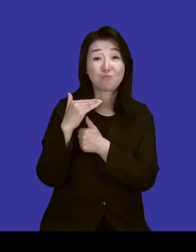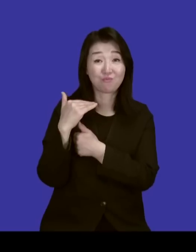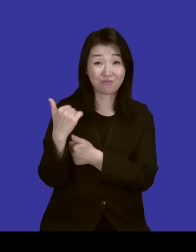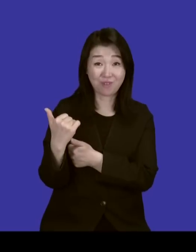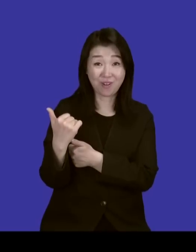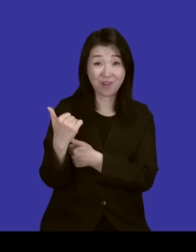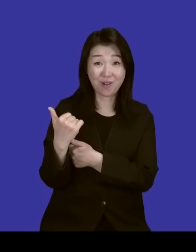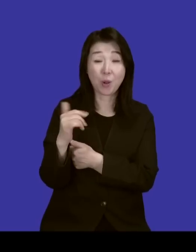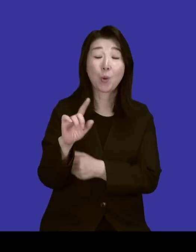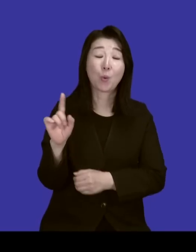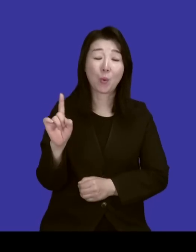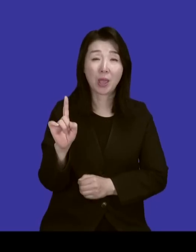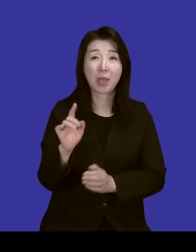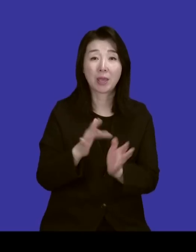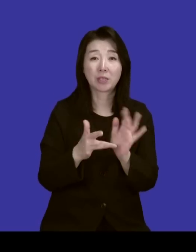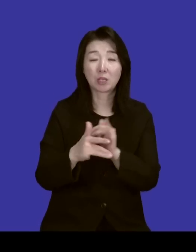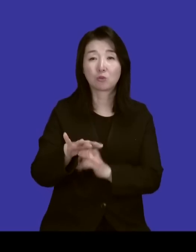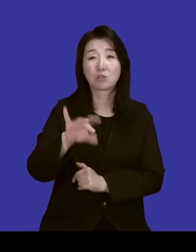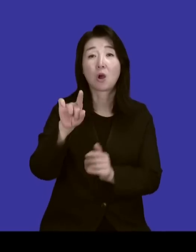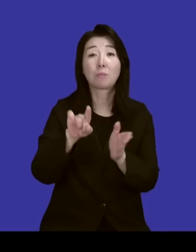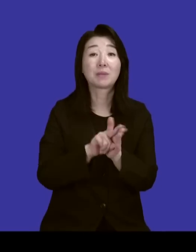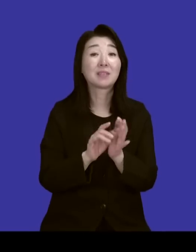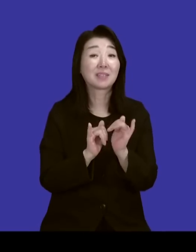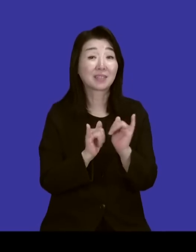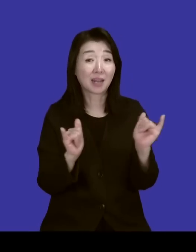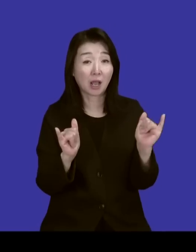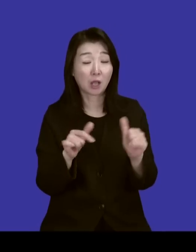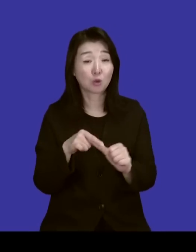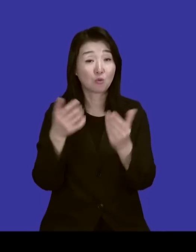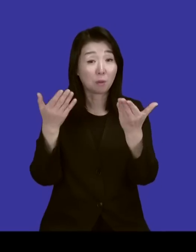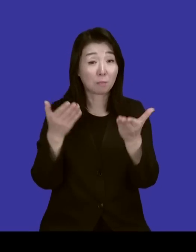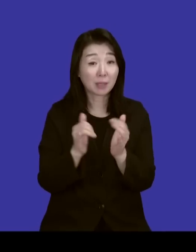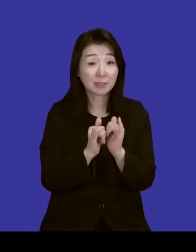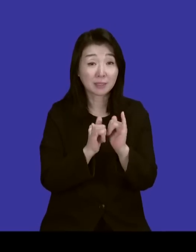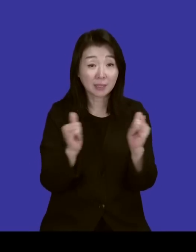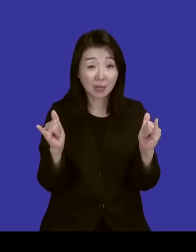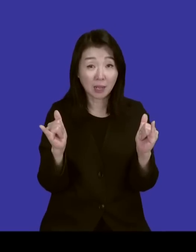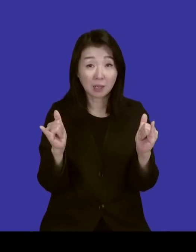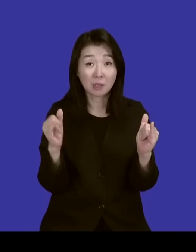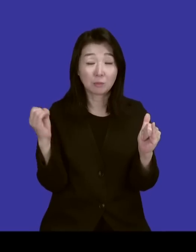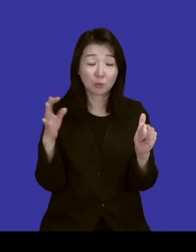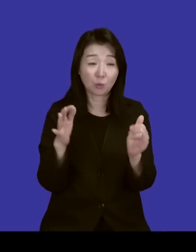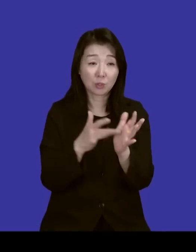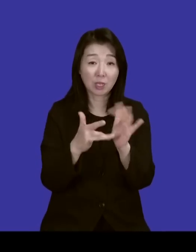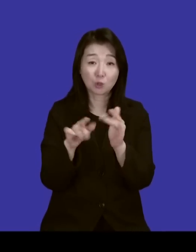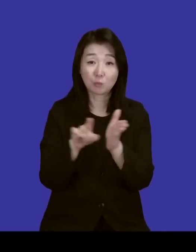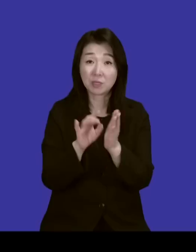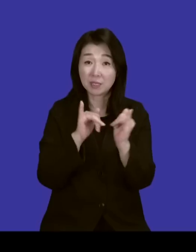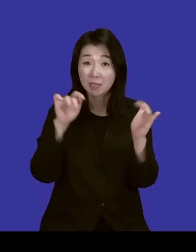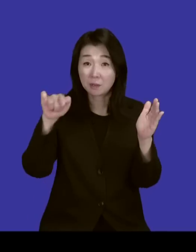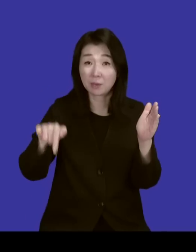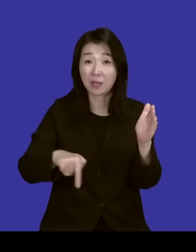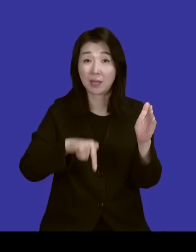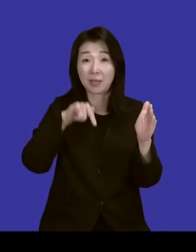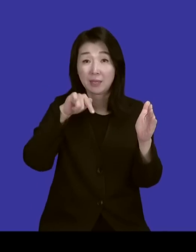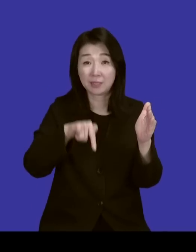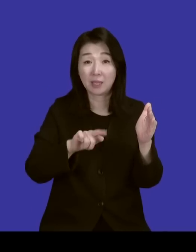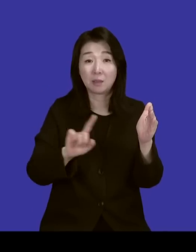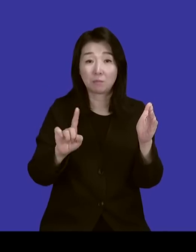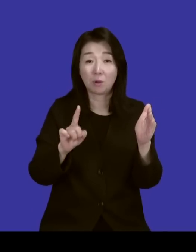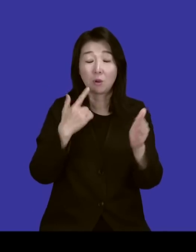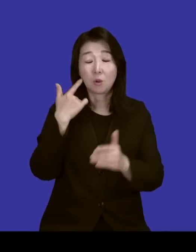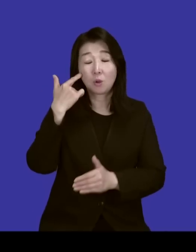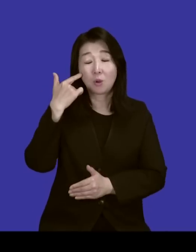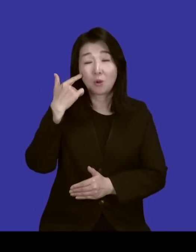네네. 그러니까 예수 처음 믿을 사람, 또 구원받을 사람, 혹은 또 예수 믿는 사람 가운데는